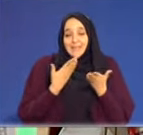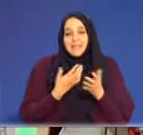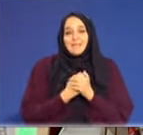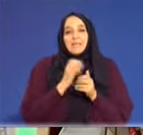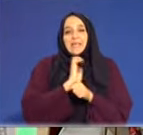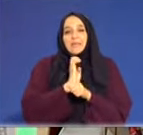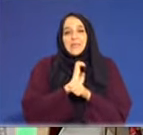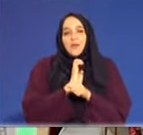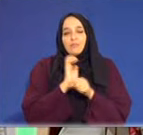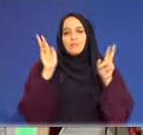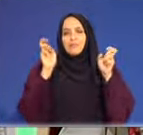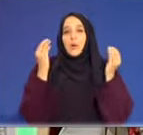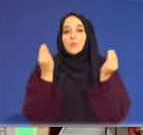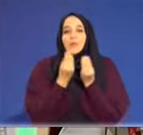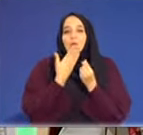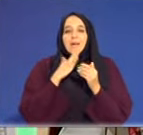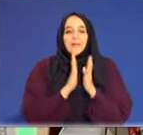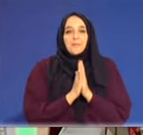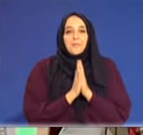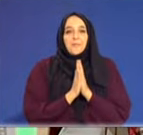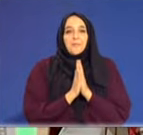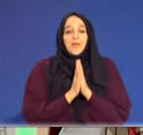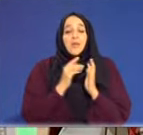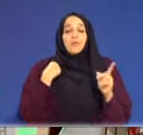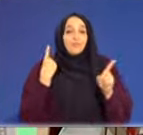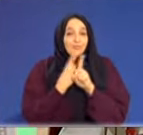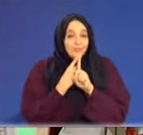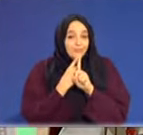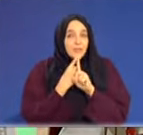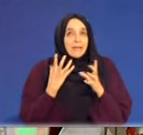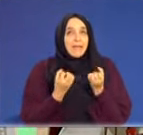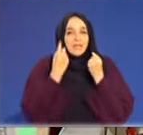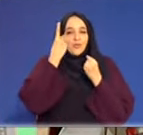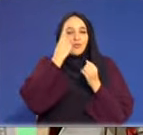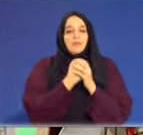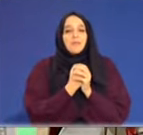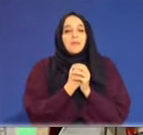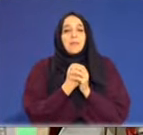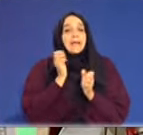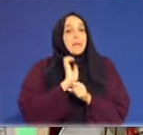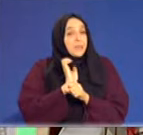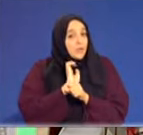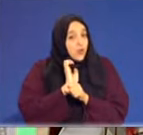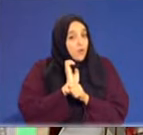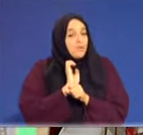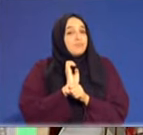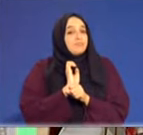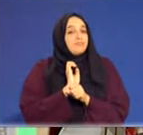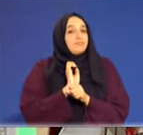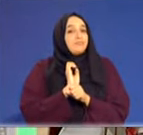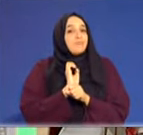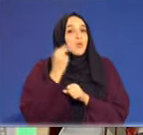برنامجي والصلح خير. نجتمع بكم بفضل الله تعالى من خلال حلقة جديدة متجددة من هذا